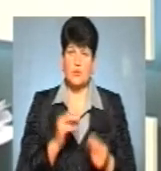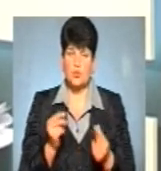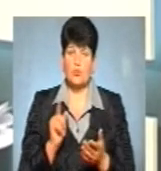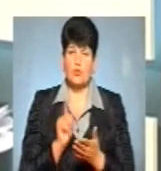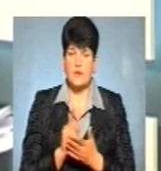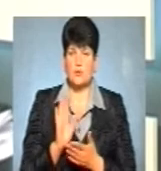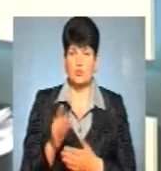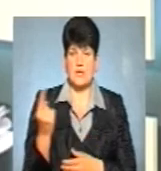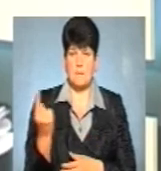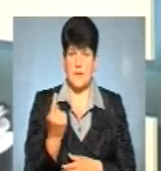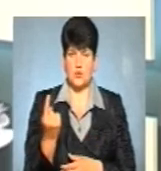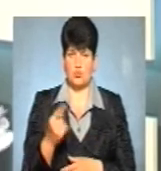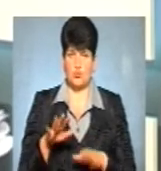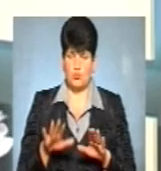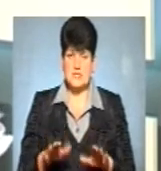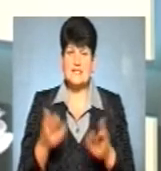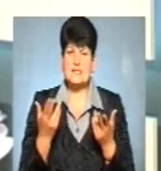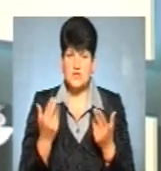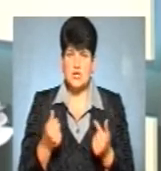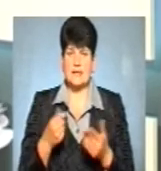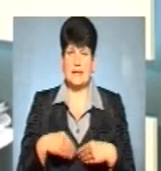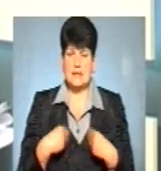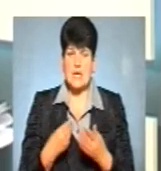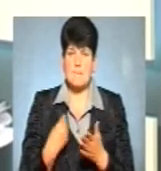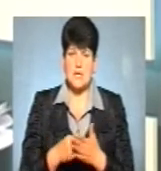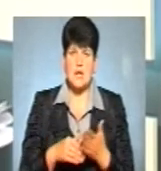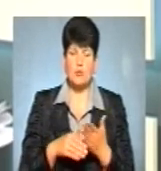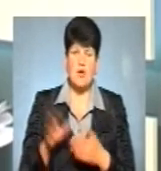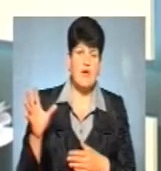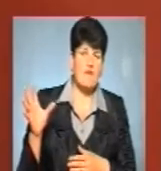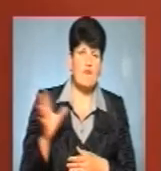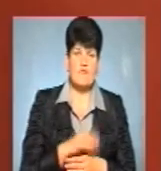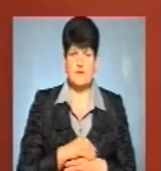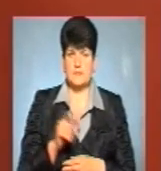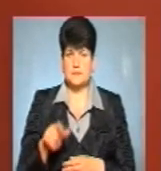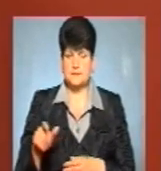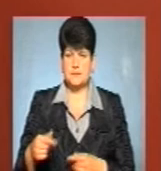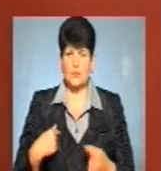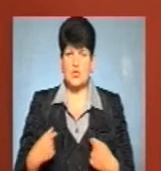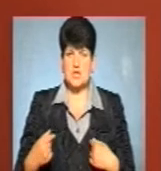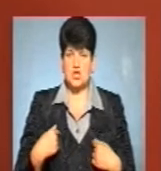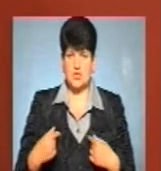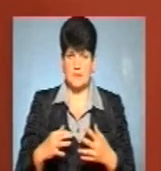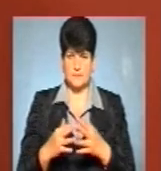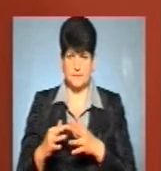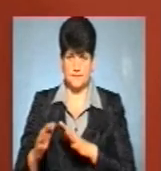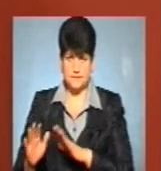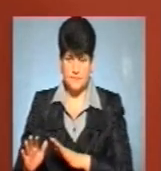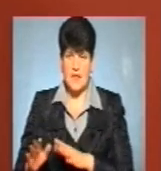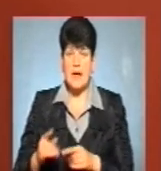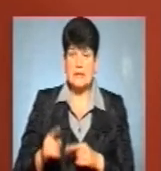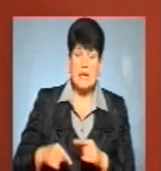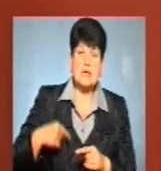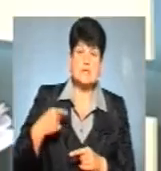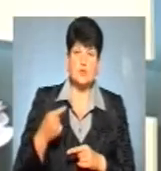бути на першому місці. Звичайно, надання матеріальної допомоги всім мешканцям постраждалих населених пунктів, А наступне – це